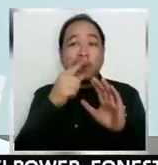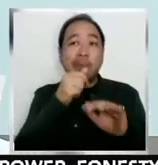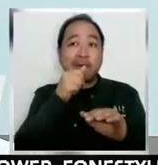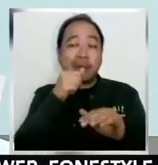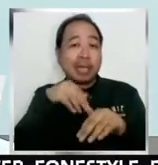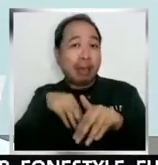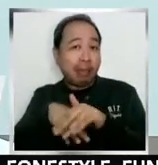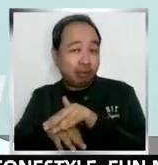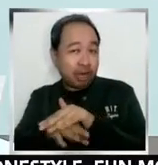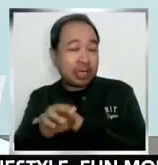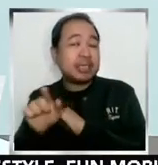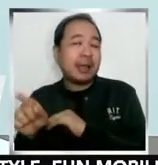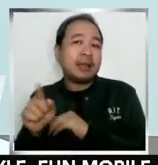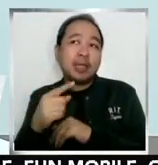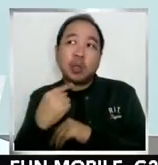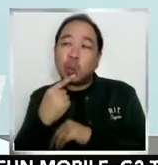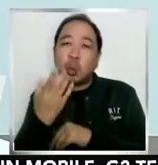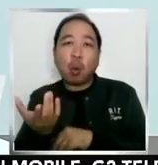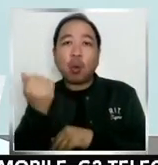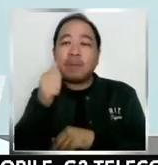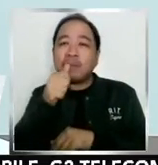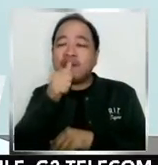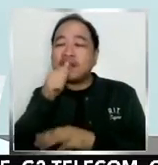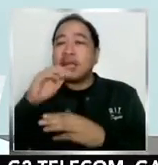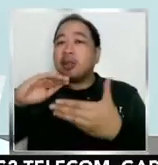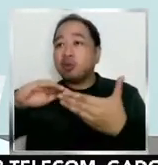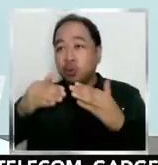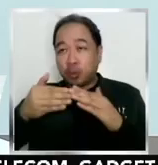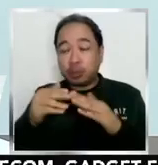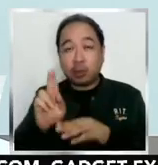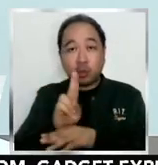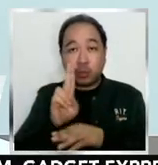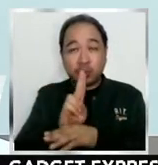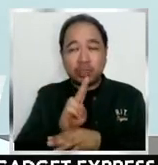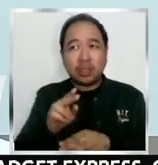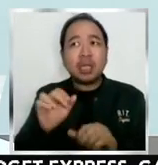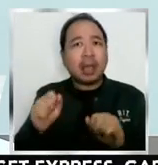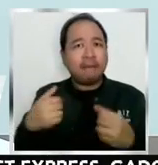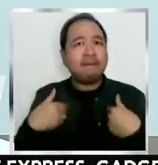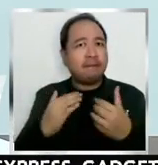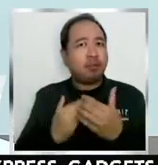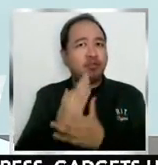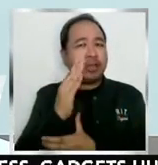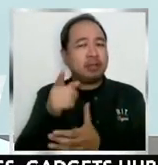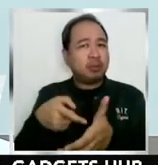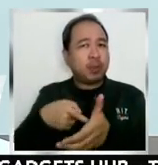subdivision na nagpapagamit ng kanilang pribadong daan ay may karapatang maningil ng